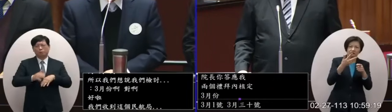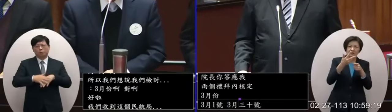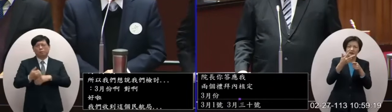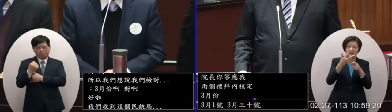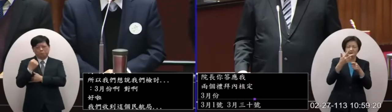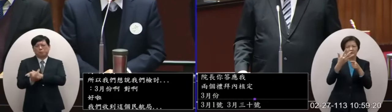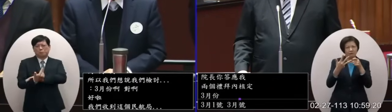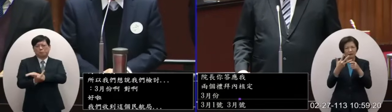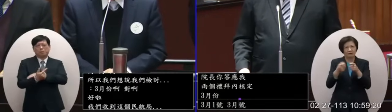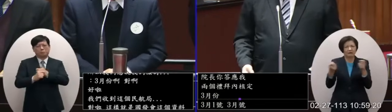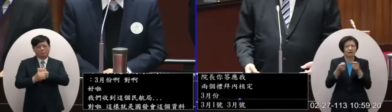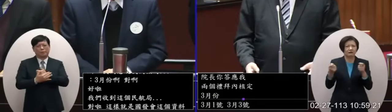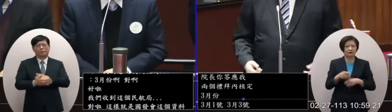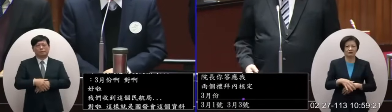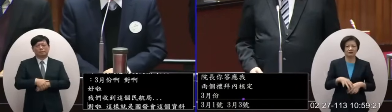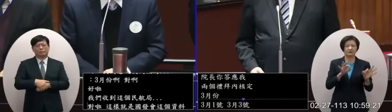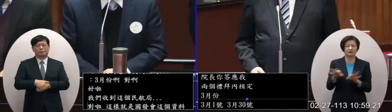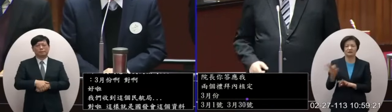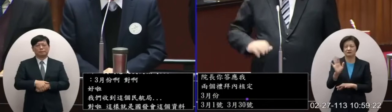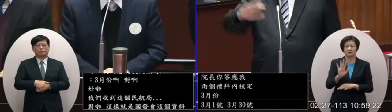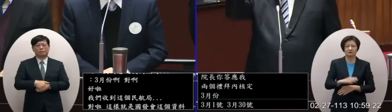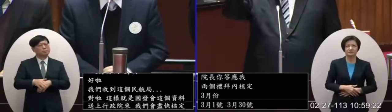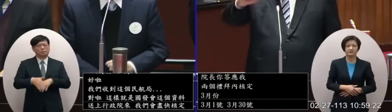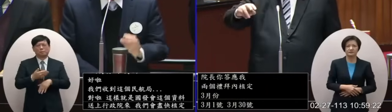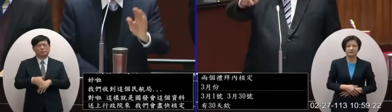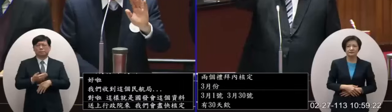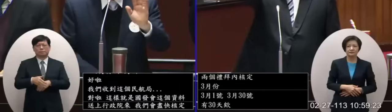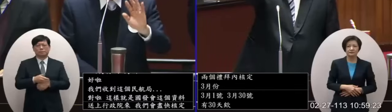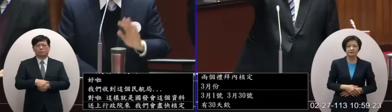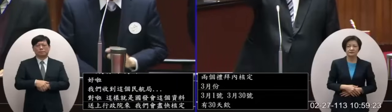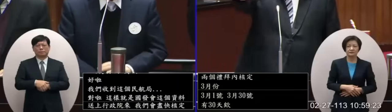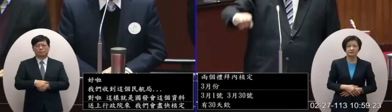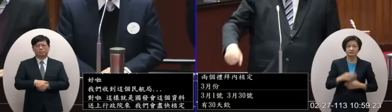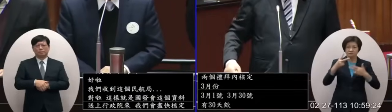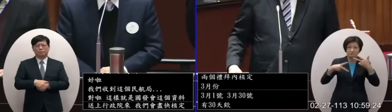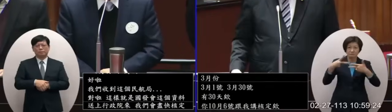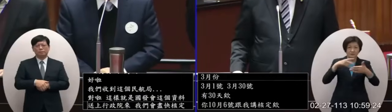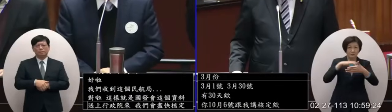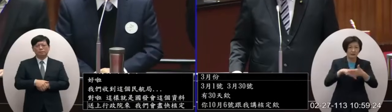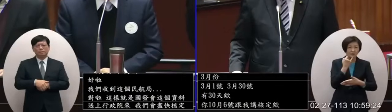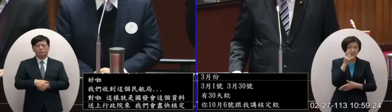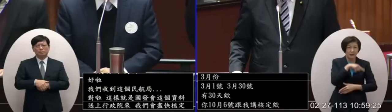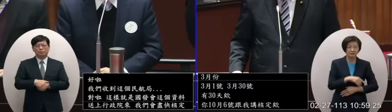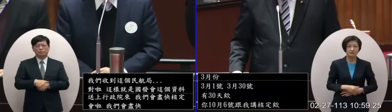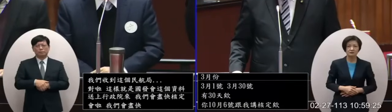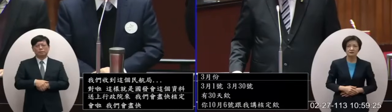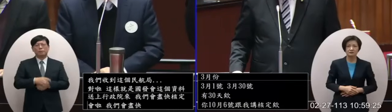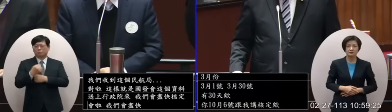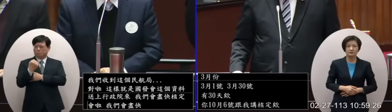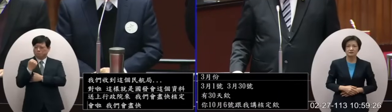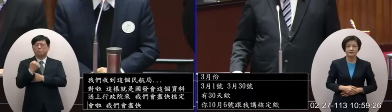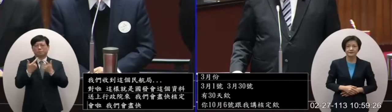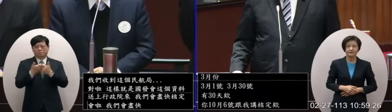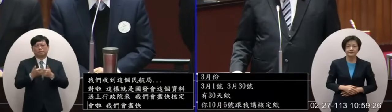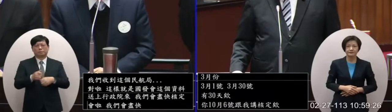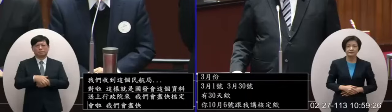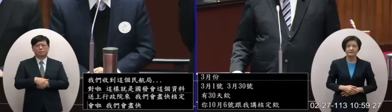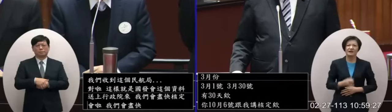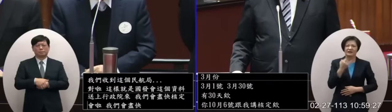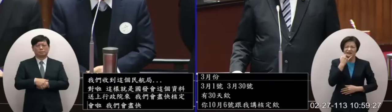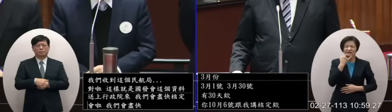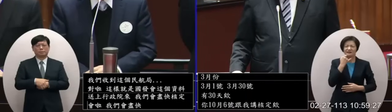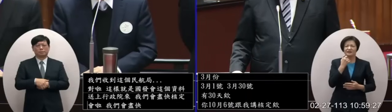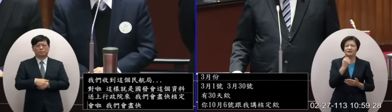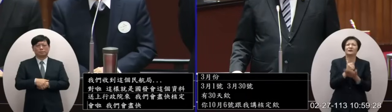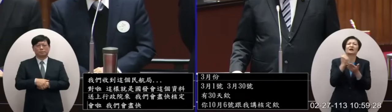我们会尽快、 啊。你要慢慢拖，不是尽快， 不会 不 会， 尽快两个礼拜，好不好？ 我们尽快努力嘛， 可以完成